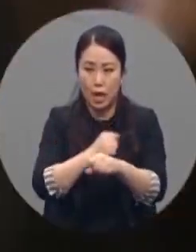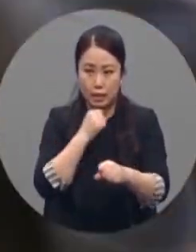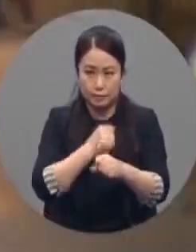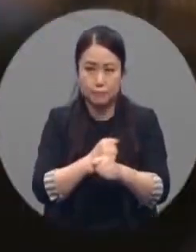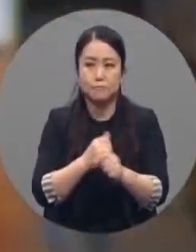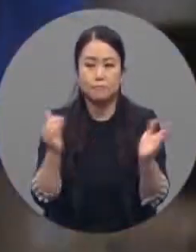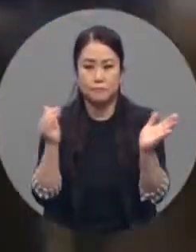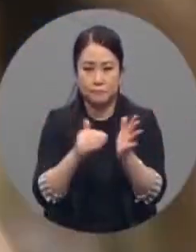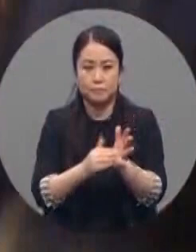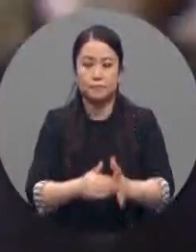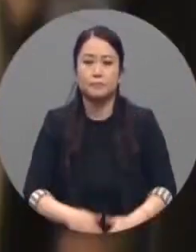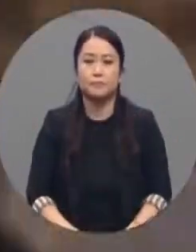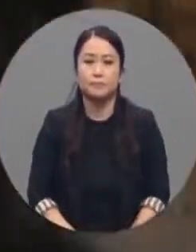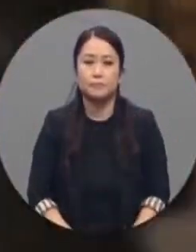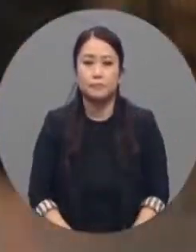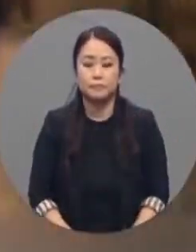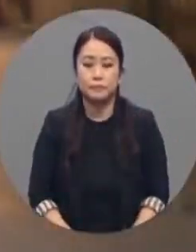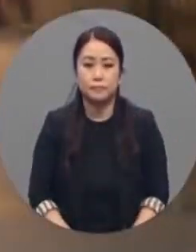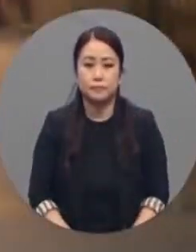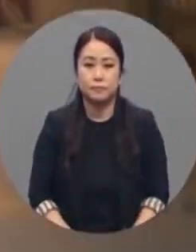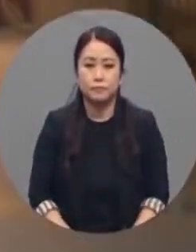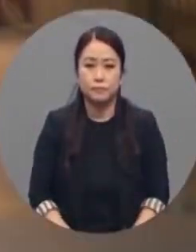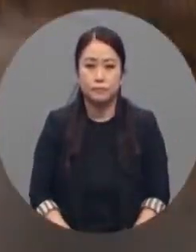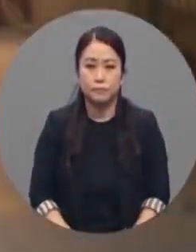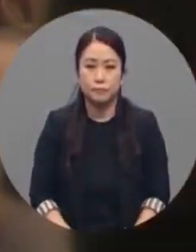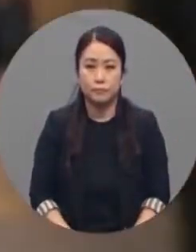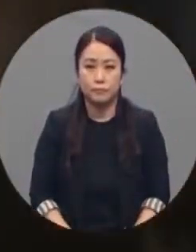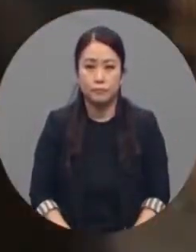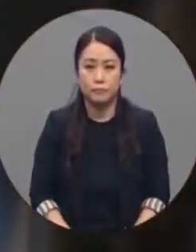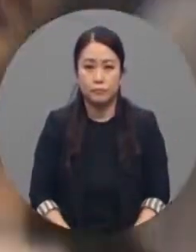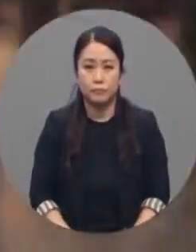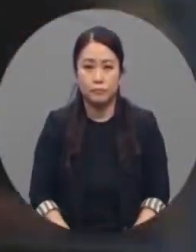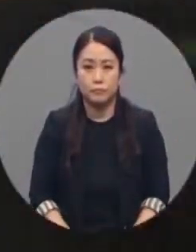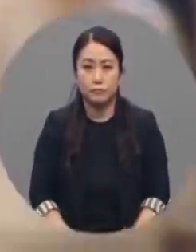2.5% 포인트입니다 MBC 뉴스 윤파란입니다